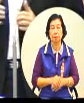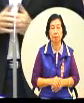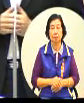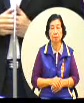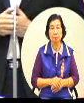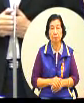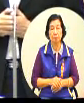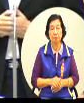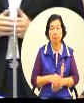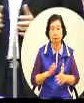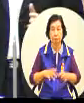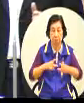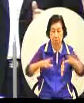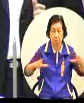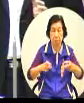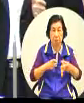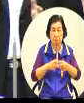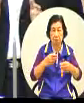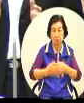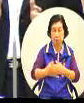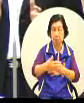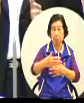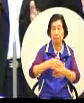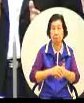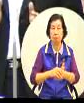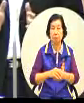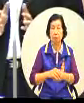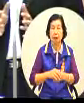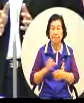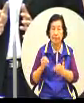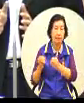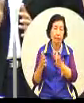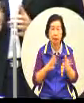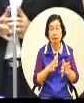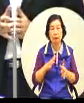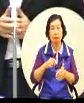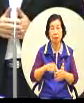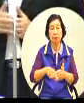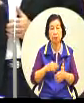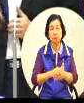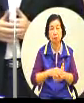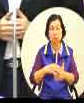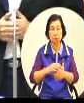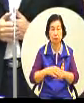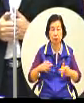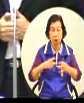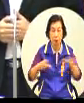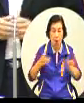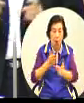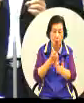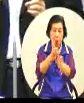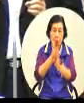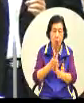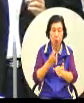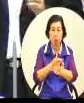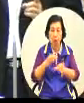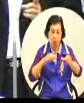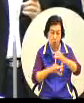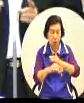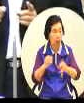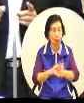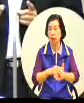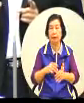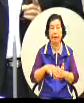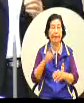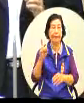还有几个比较大的工程没有办法让比较大型的车辆能够通行。不过刚才议员所提到的，是不是在春